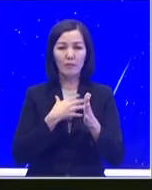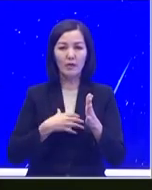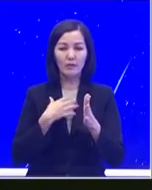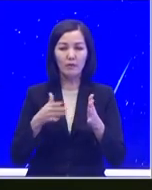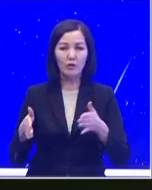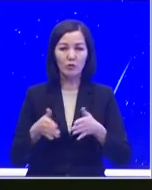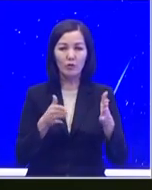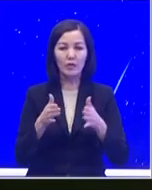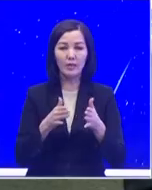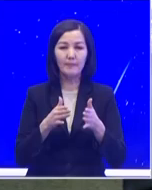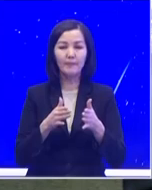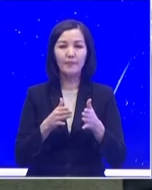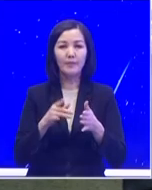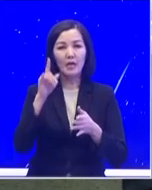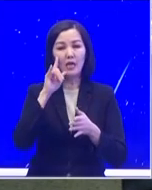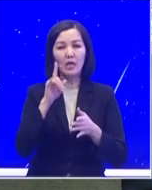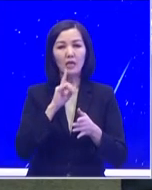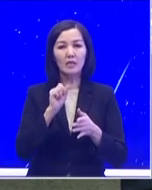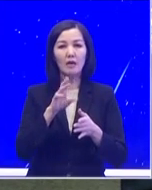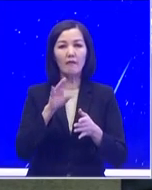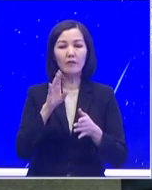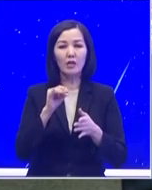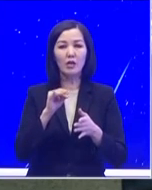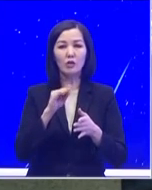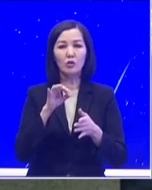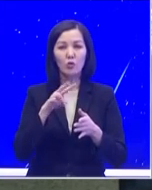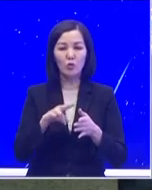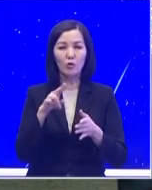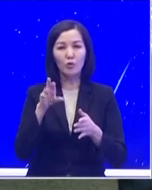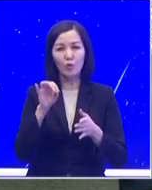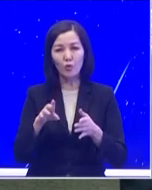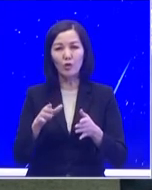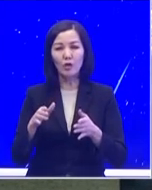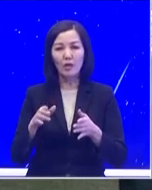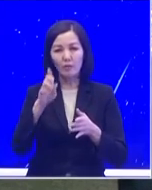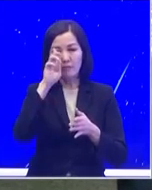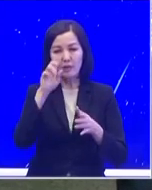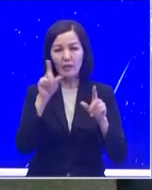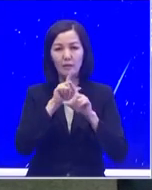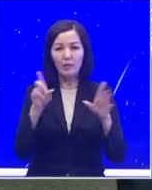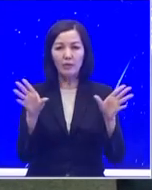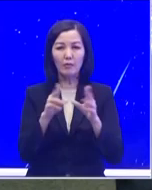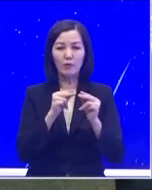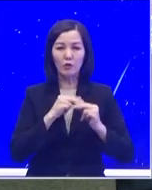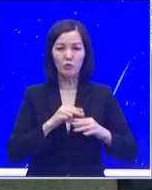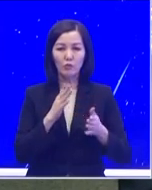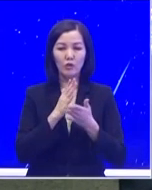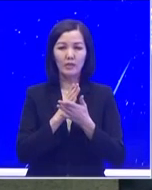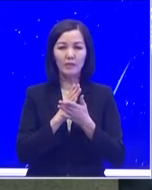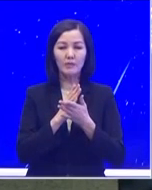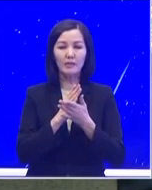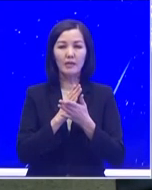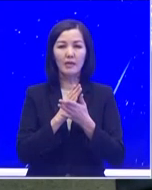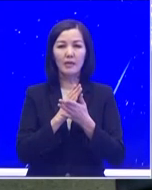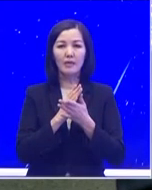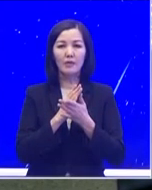жолдарда. Қазақавтодор, Қазавтожол мемлекеттік мекемелерімен байланыстамыз.